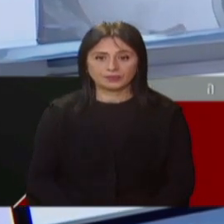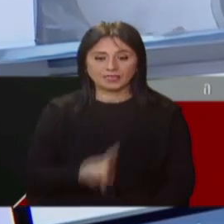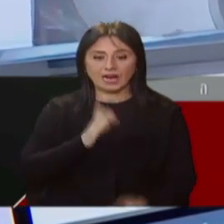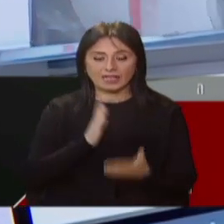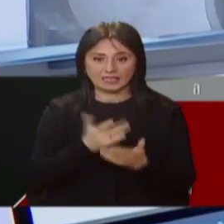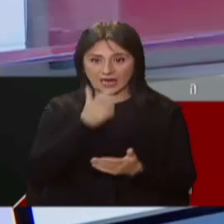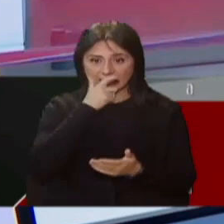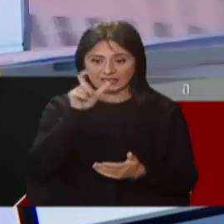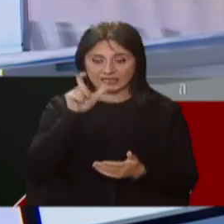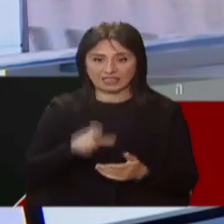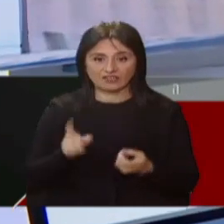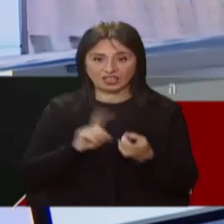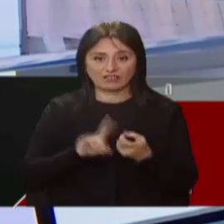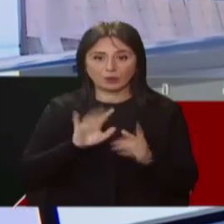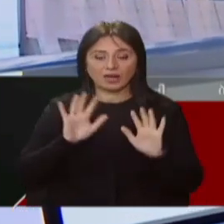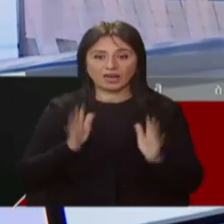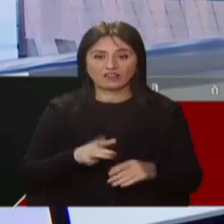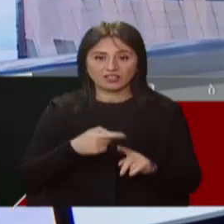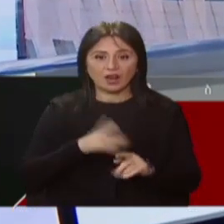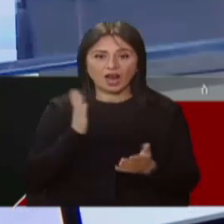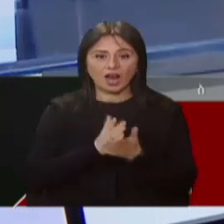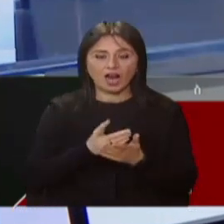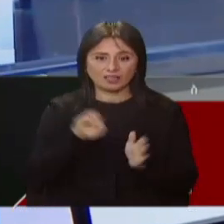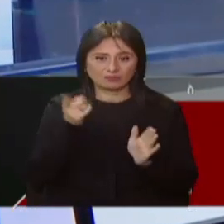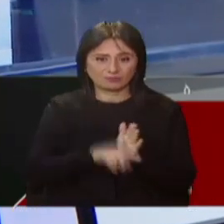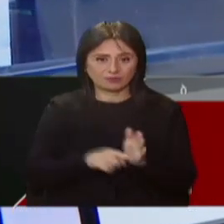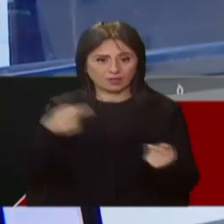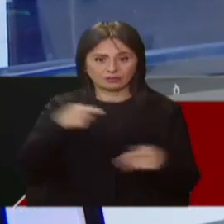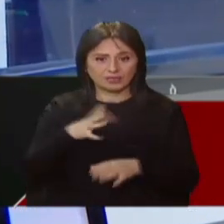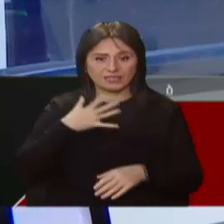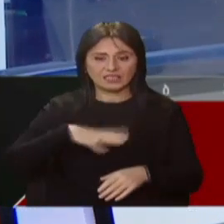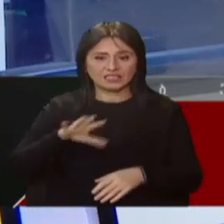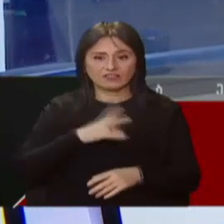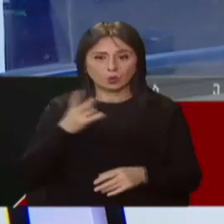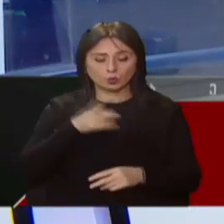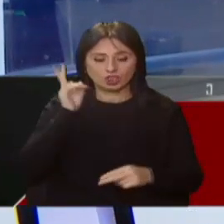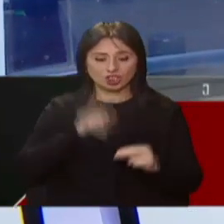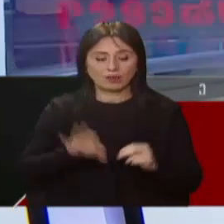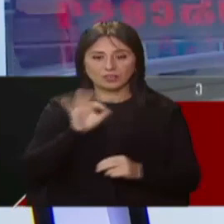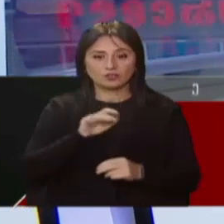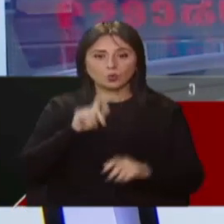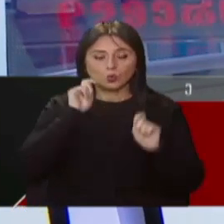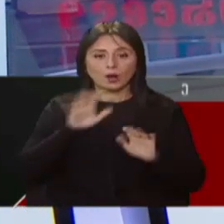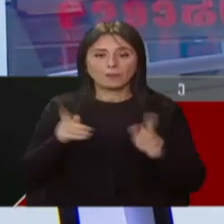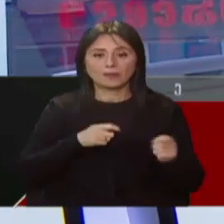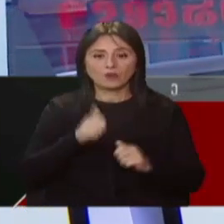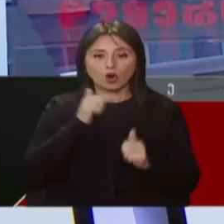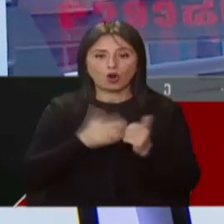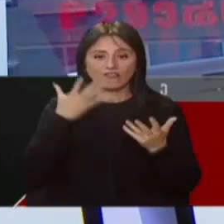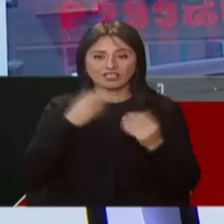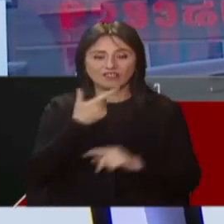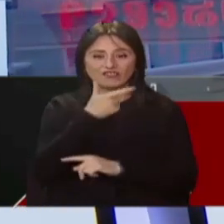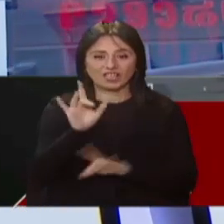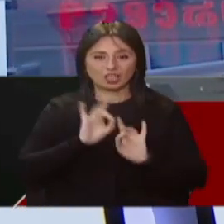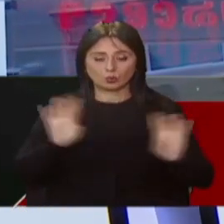Israția a luat Mihail Saakashvili în dacă și obiectele bare și urat opa e sarșe pe rebe sa cartul zda unde șeți de sami și sabu ucrainis prezident va colo drur video mi